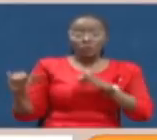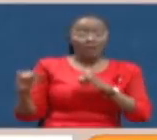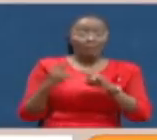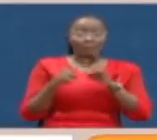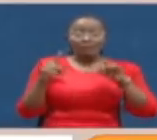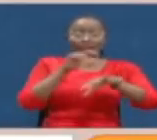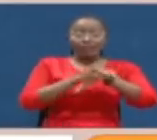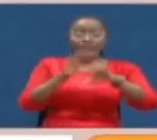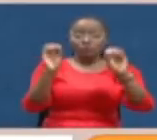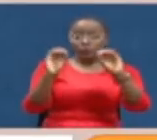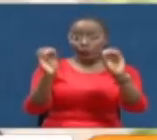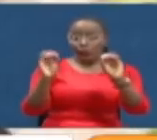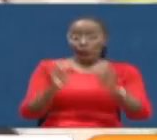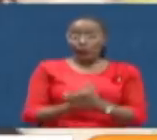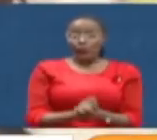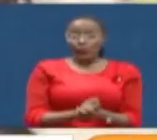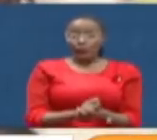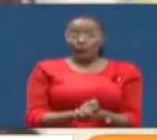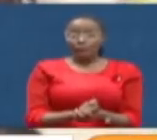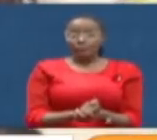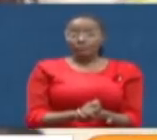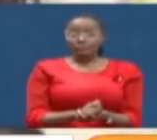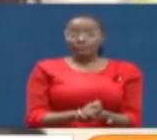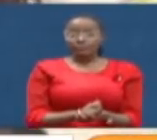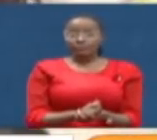zimeambulia patupu.